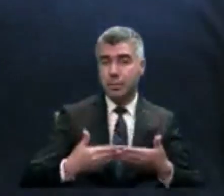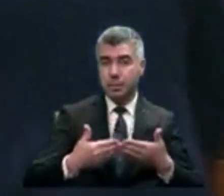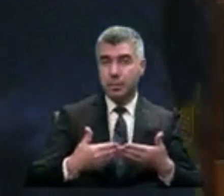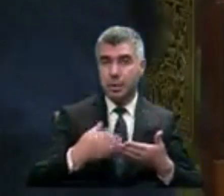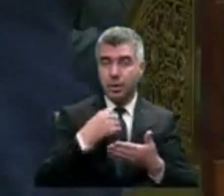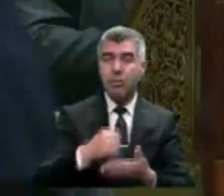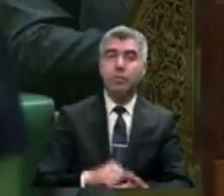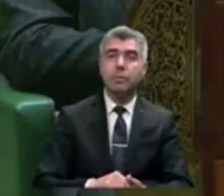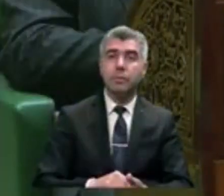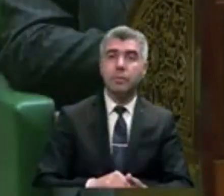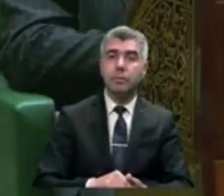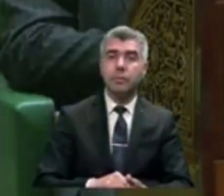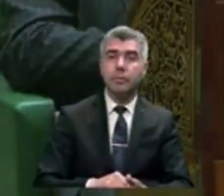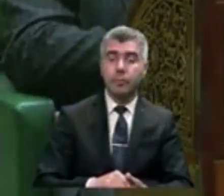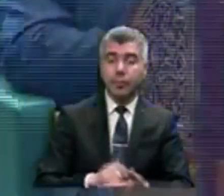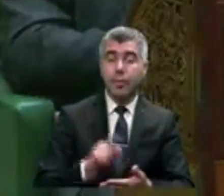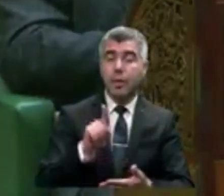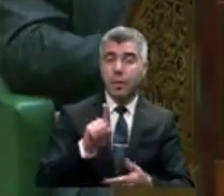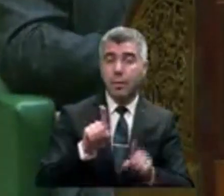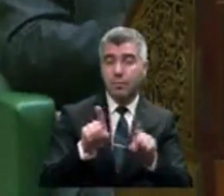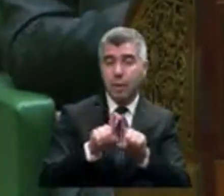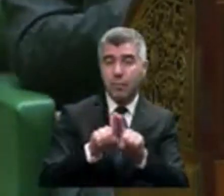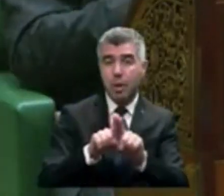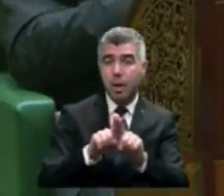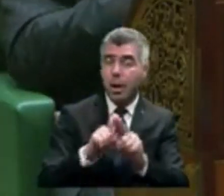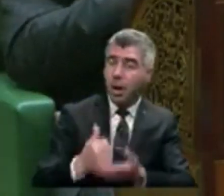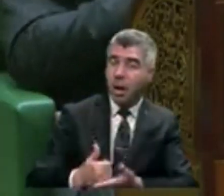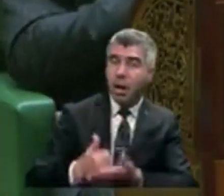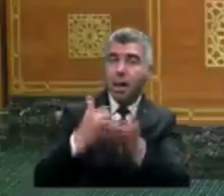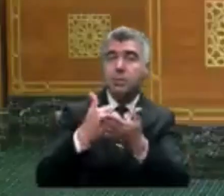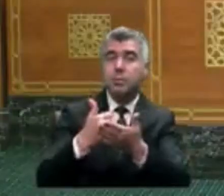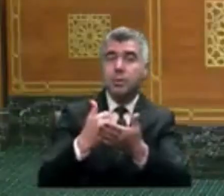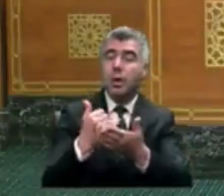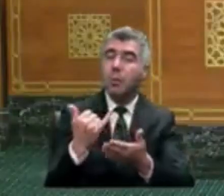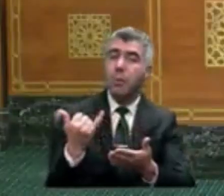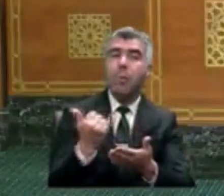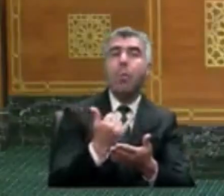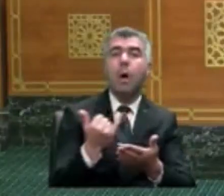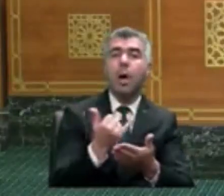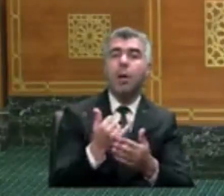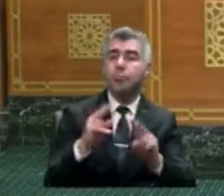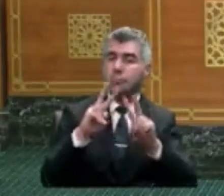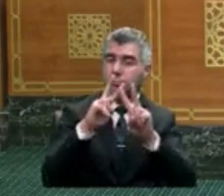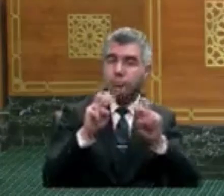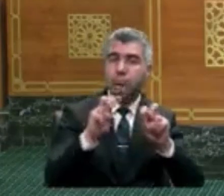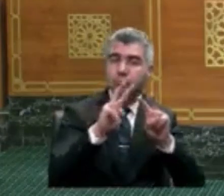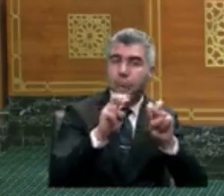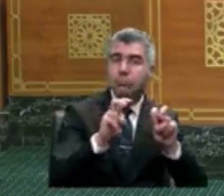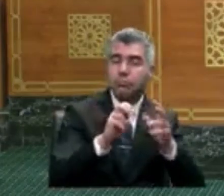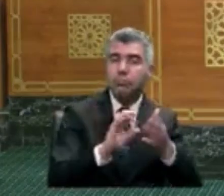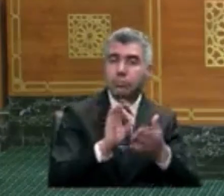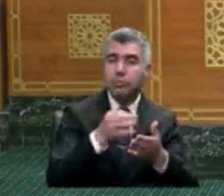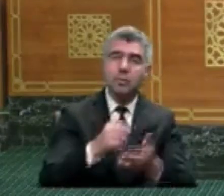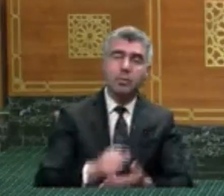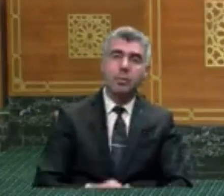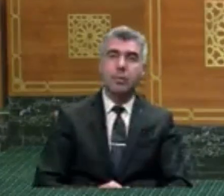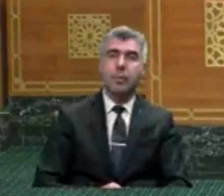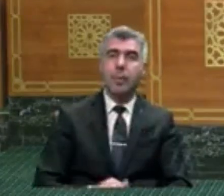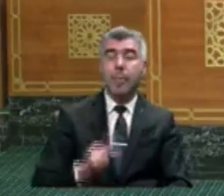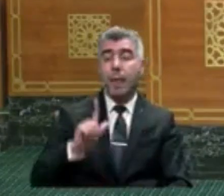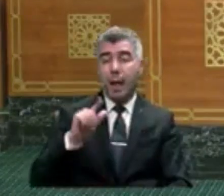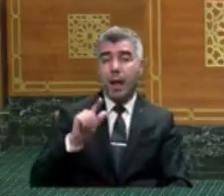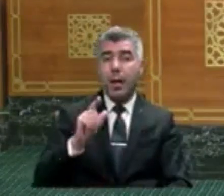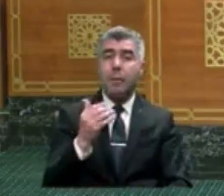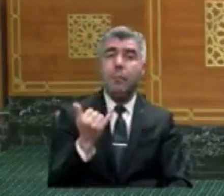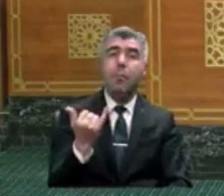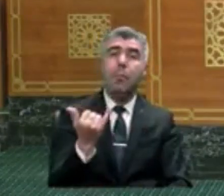تظن بان خصه باش يعيش وخص باش يتكلف غير بالبحث العلمي دياله ك واحد النقطه اخرى اللي حتى